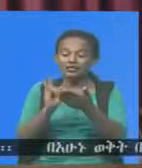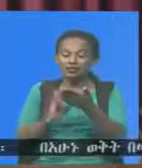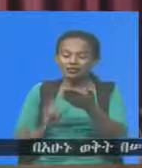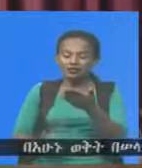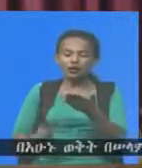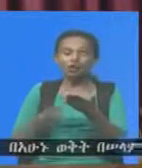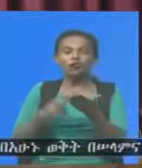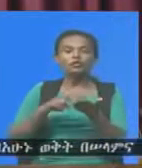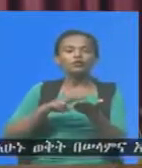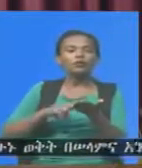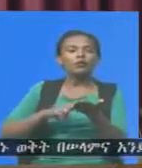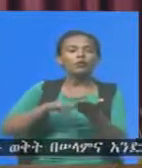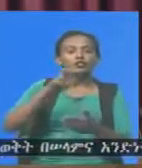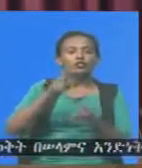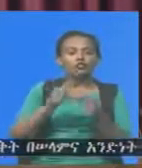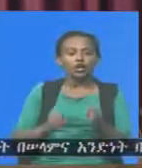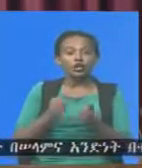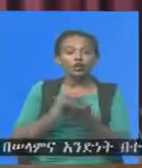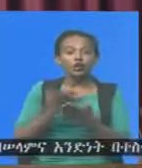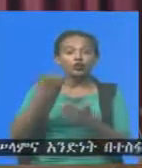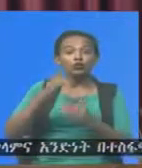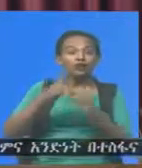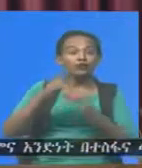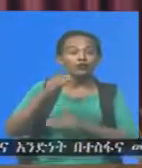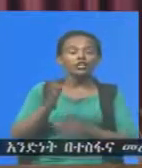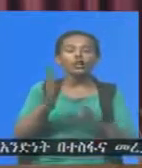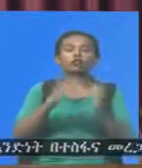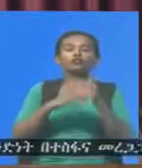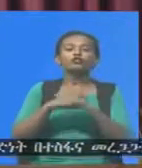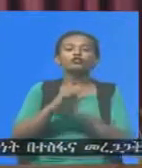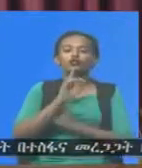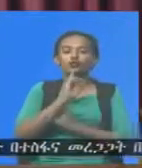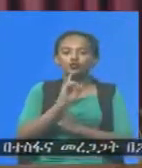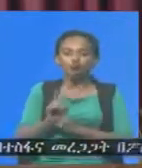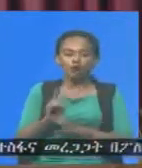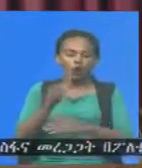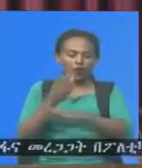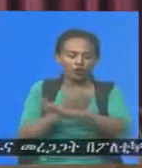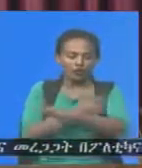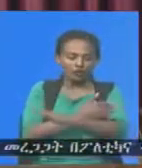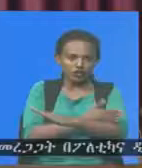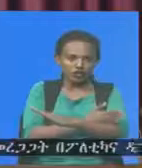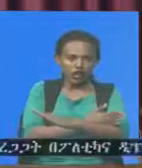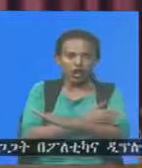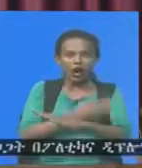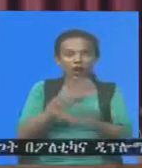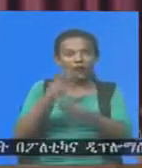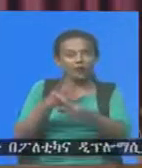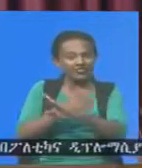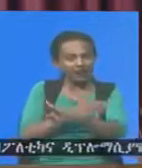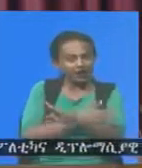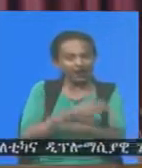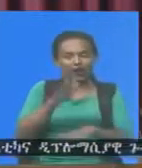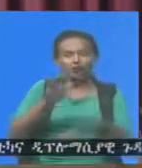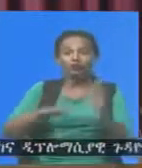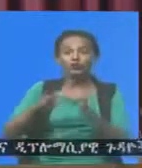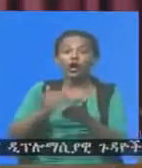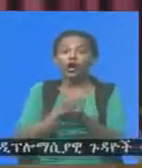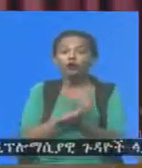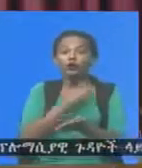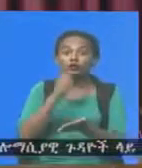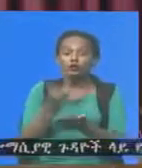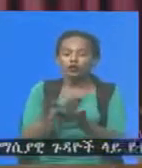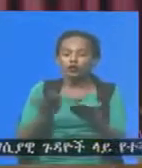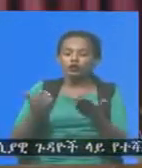ማንሳት ይቻላል ኢኮኖሚው ከፍተኛ ችግር ውስጥ ነው ያለው ማሻሻያ ማስተካከያ እርምጃ ካልወሰድን ነገሮች ወደ